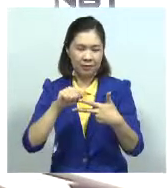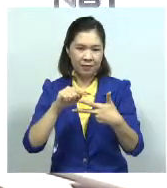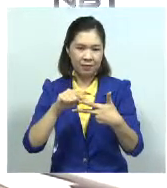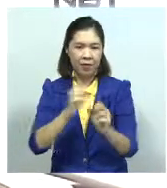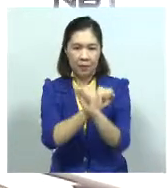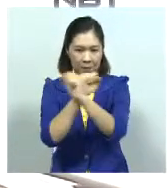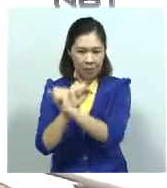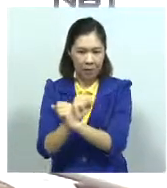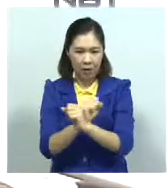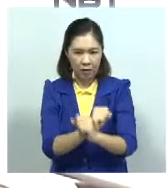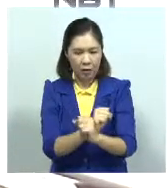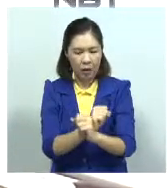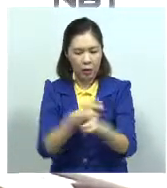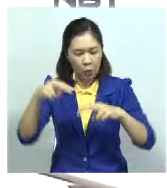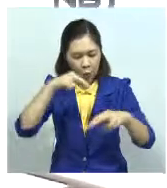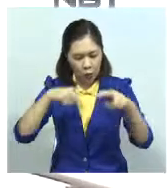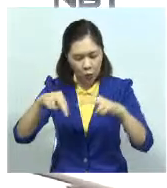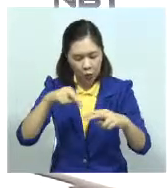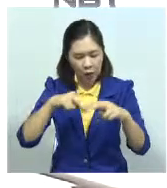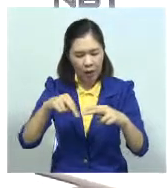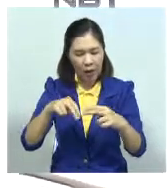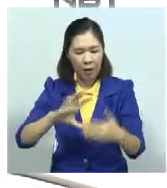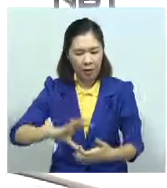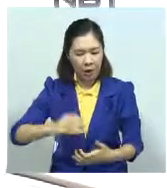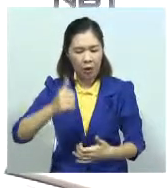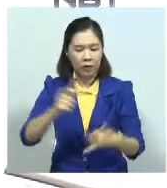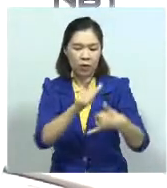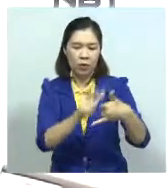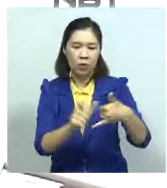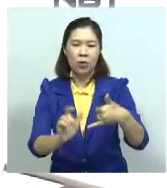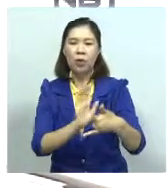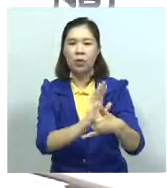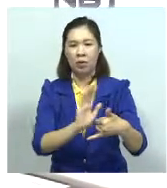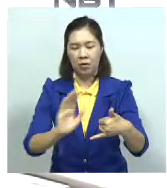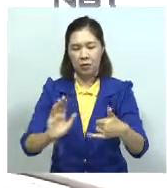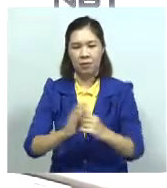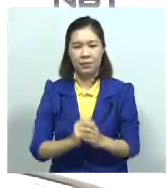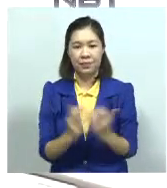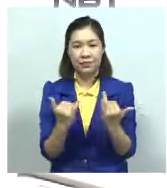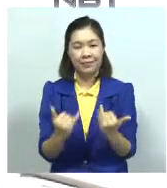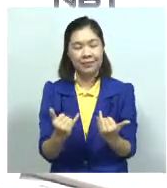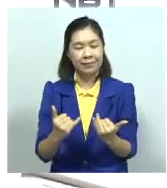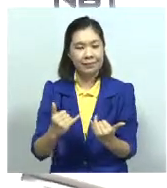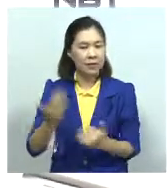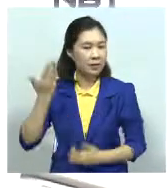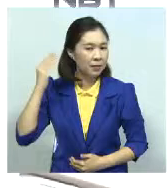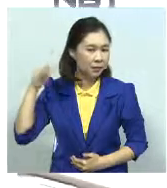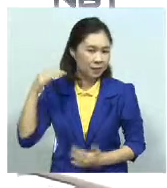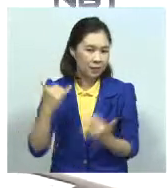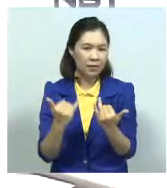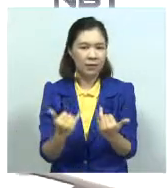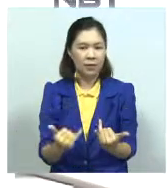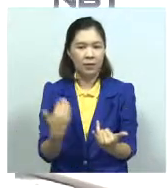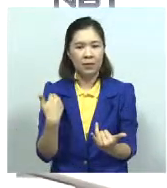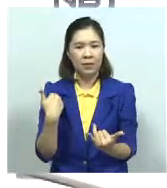องกันการปราบปรามการบำบัดและการฟื้นฟูนะครับตัวทอดห่วงปัจจุบันเนี่ยก็ที่ผ่านมาก็มีนำ